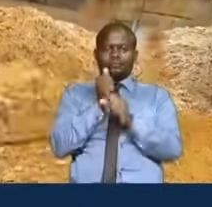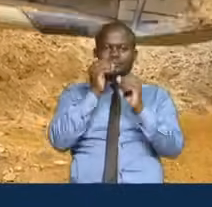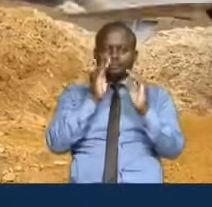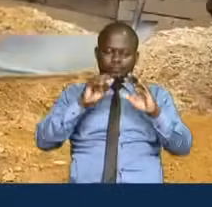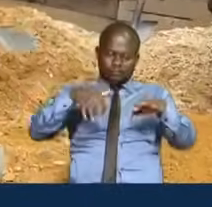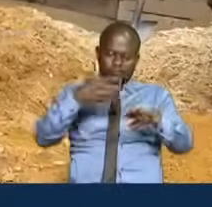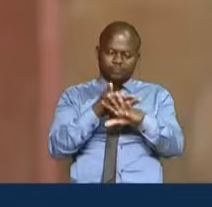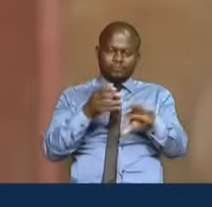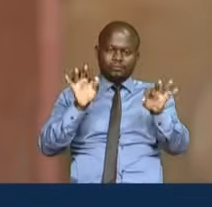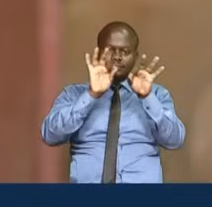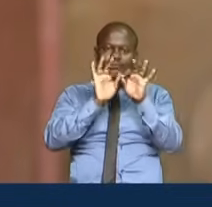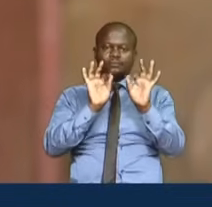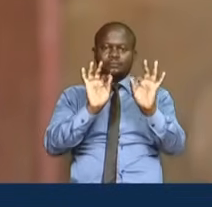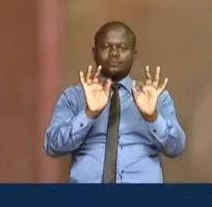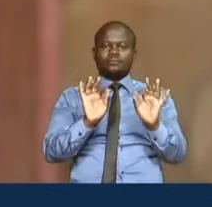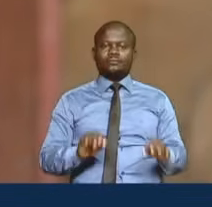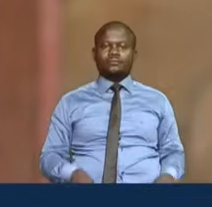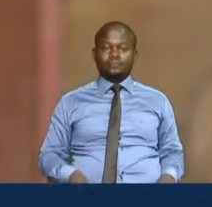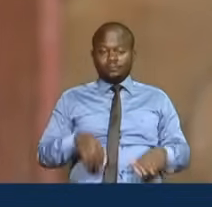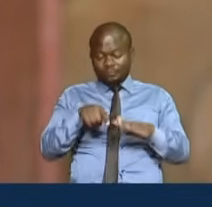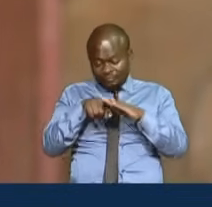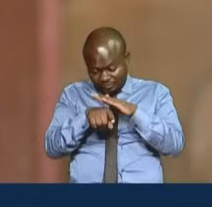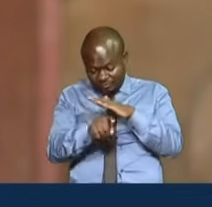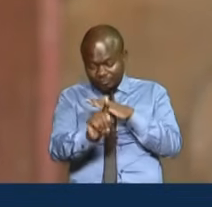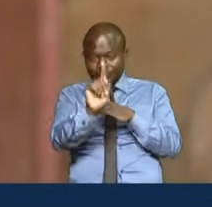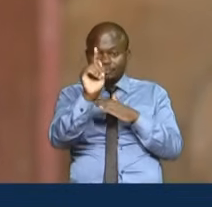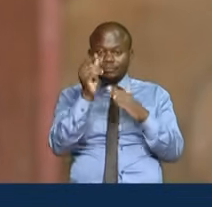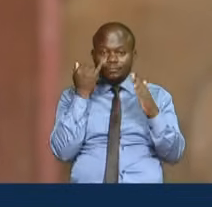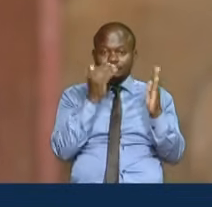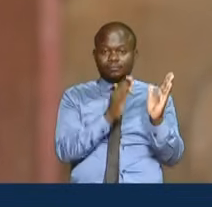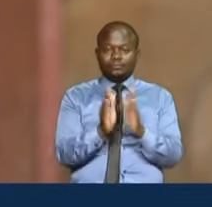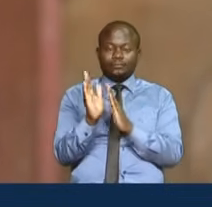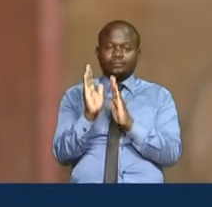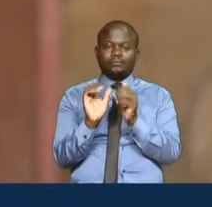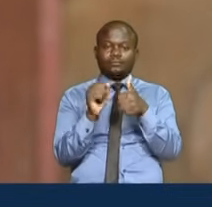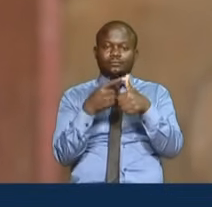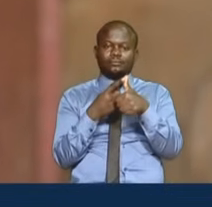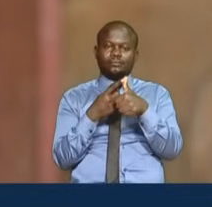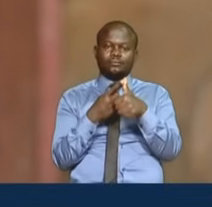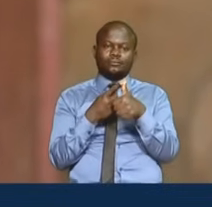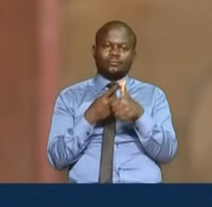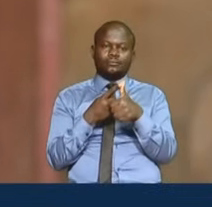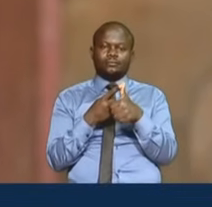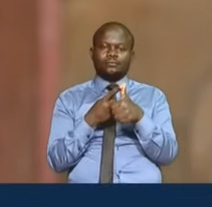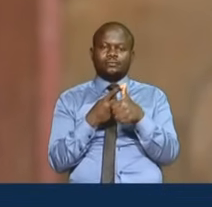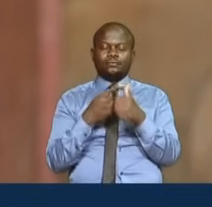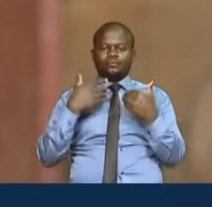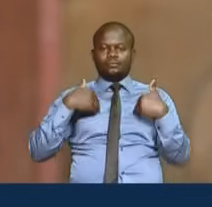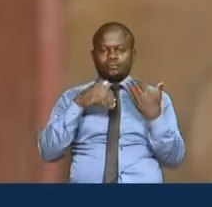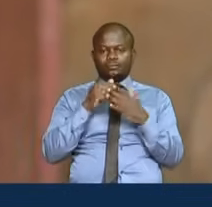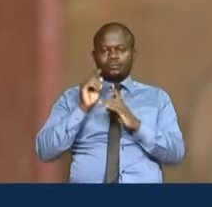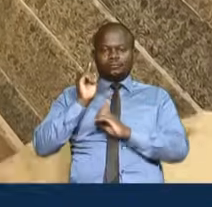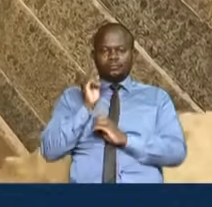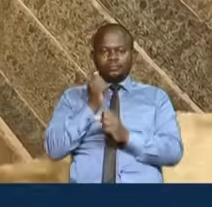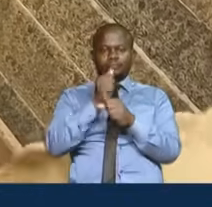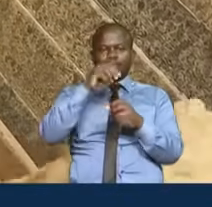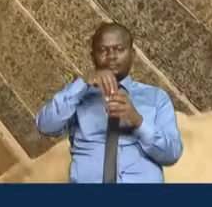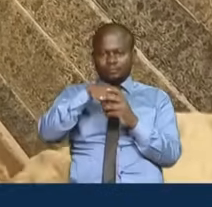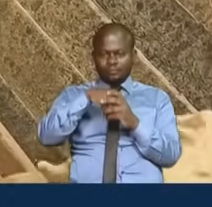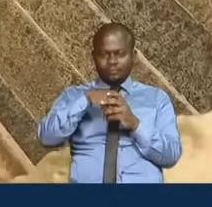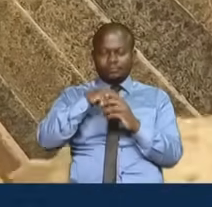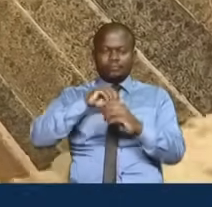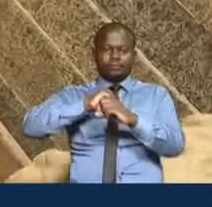bucukuzi umeze neza indani rodo dufite yo tuzitegura icyambere twitaho n'ubuzima n'umutekano by'abazikoreramo